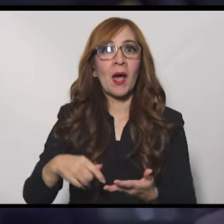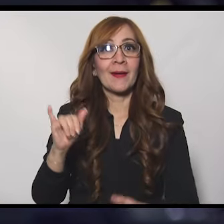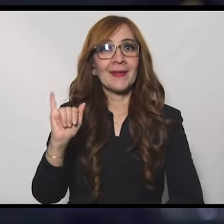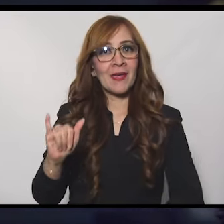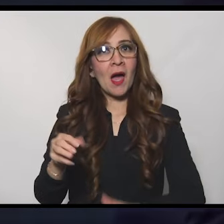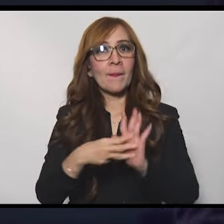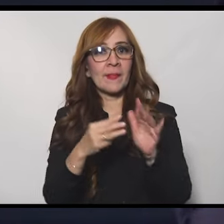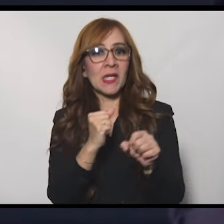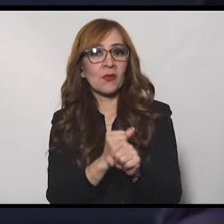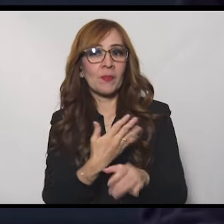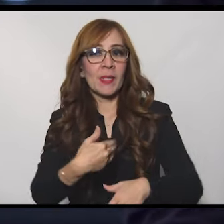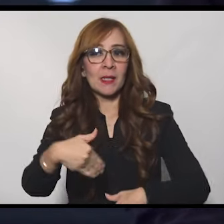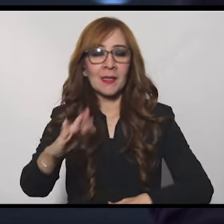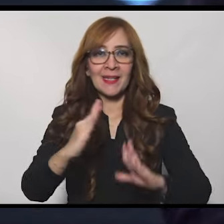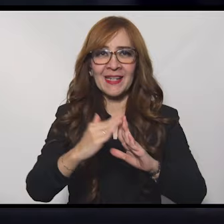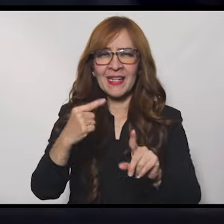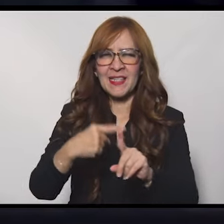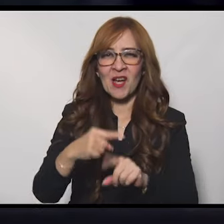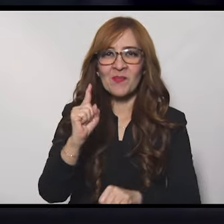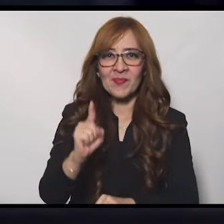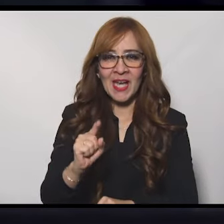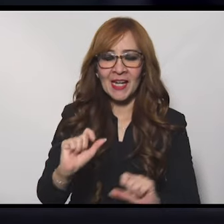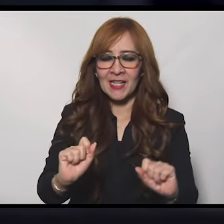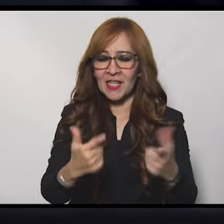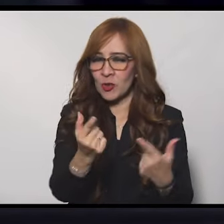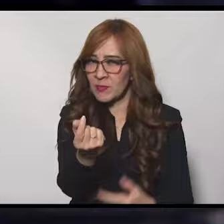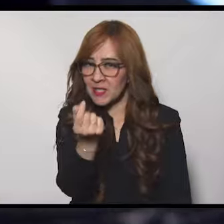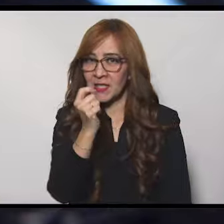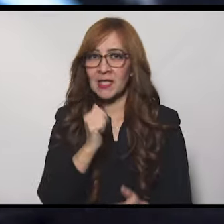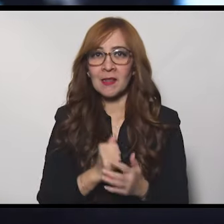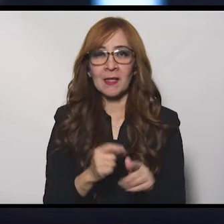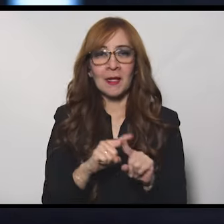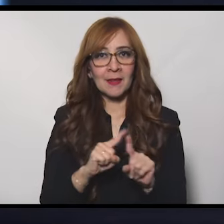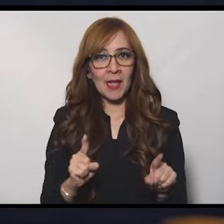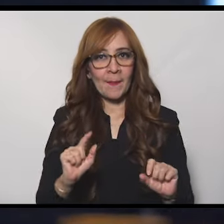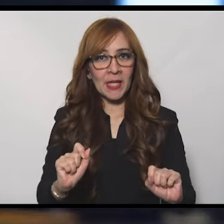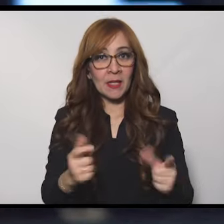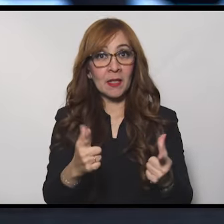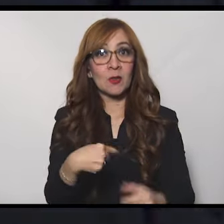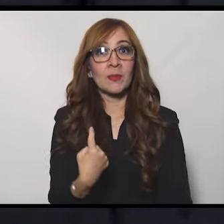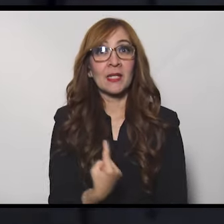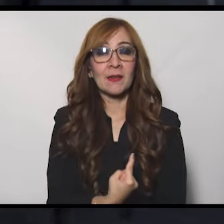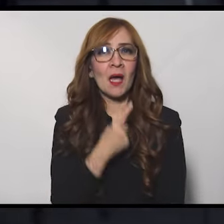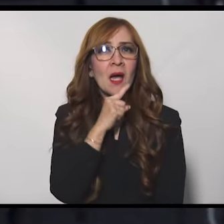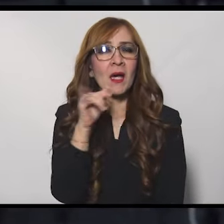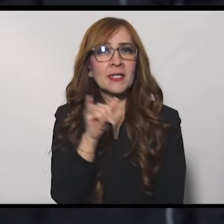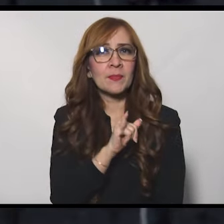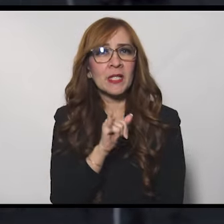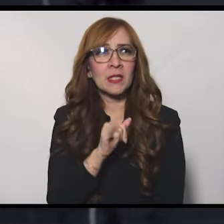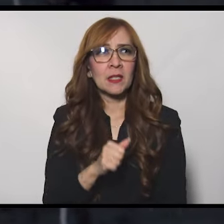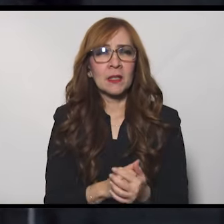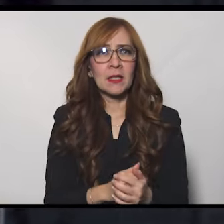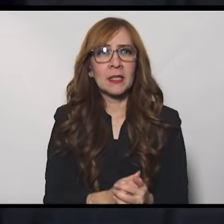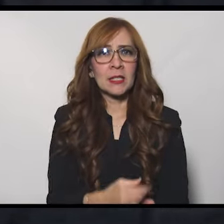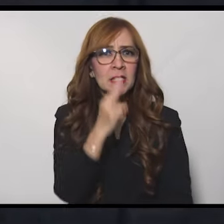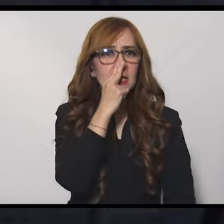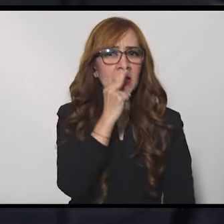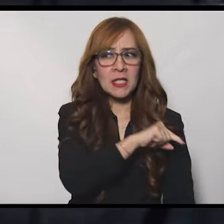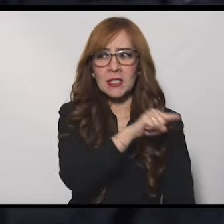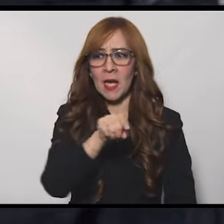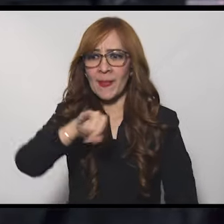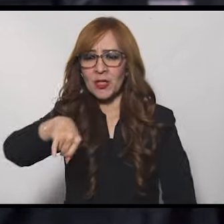Minggu ke gereja lah biar ada kehidupan dikit. Tapi kehidupan kita itu ibaratnya Senin sampai dengan Jumat